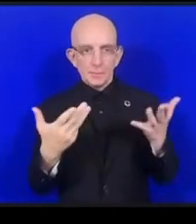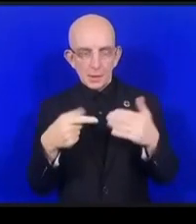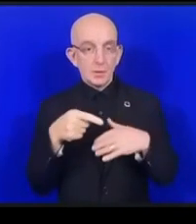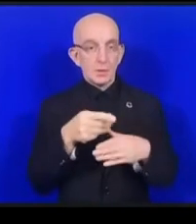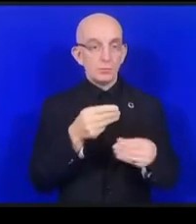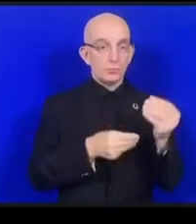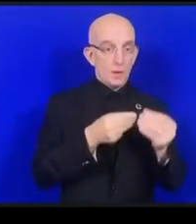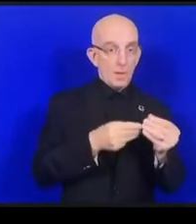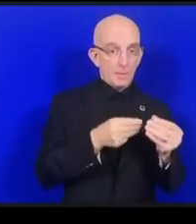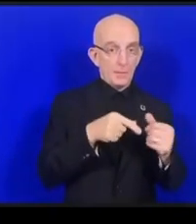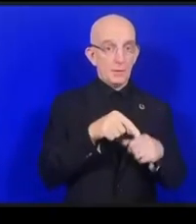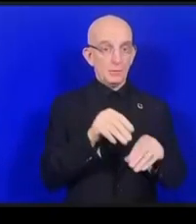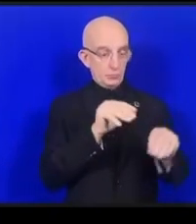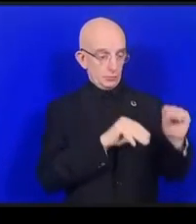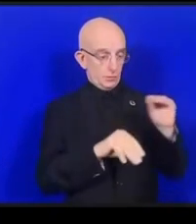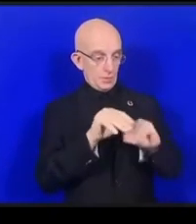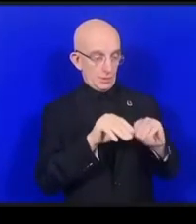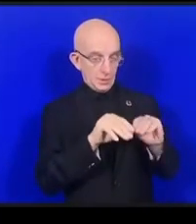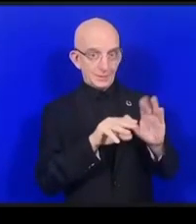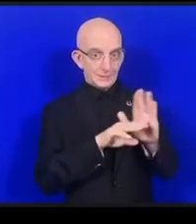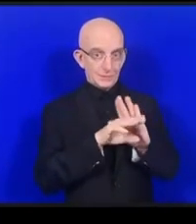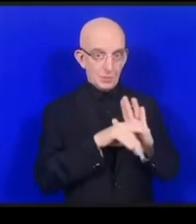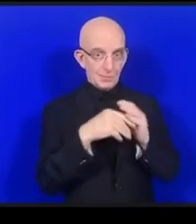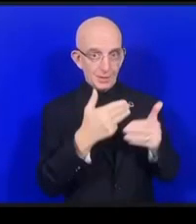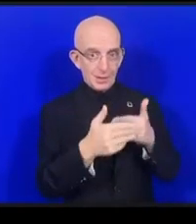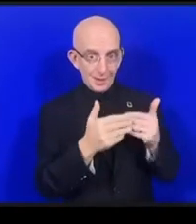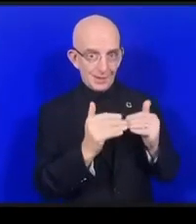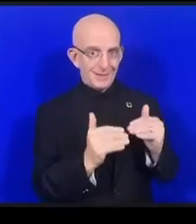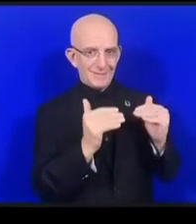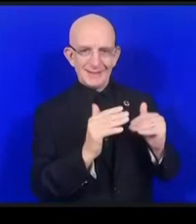конечно это не со стороны разработчиков